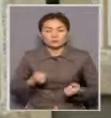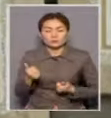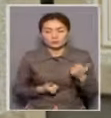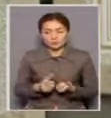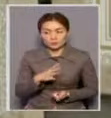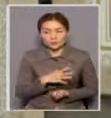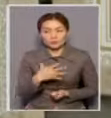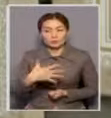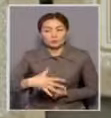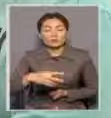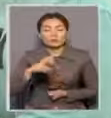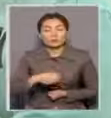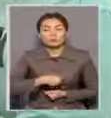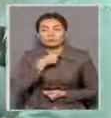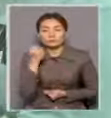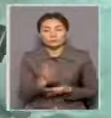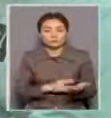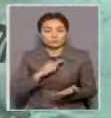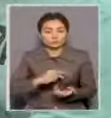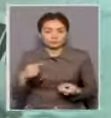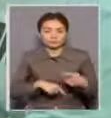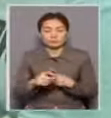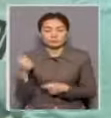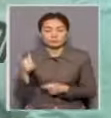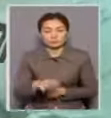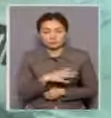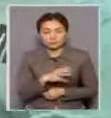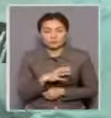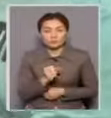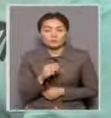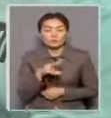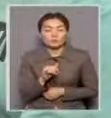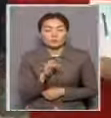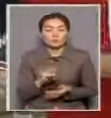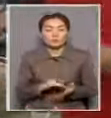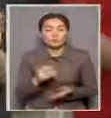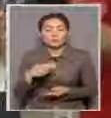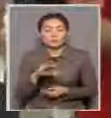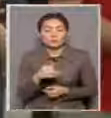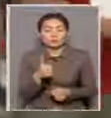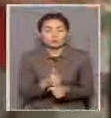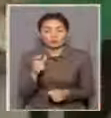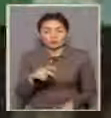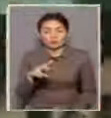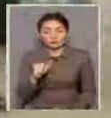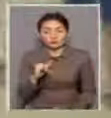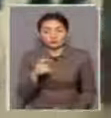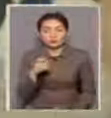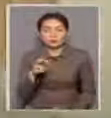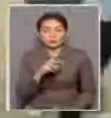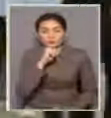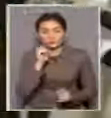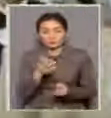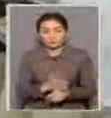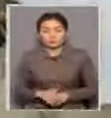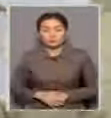жарыста 50 жастан асқан бақ қызметкерлері арасында бірінші орын Атырау облыстық радиосының аға редакторы Сұлухия Қаттарқызына